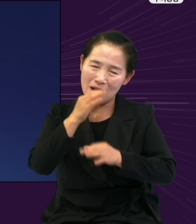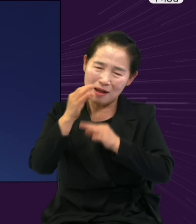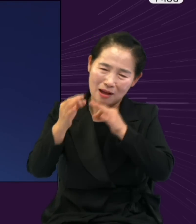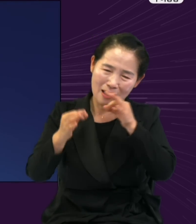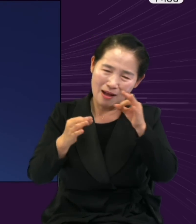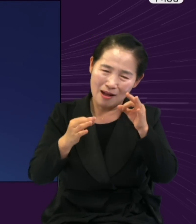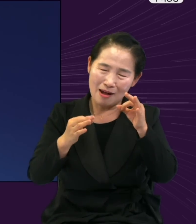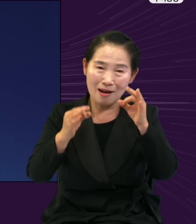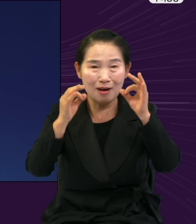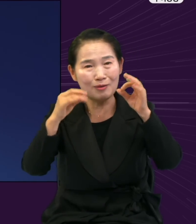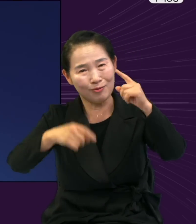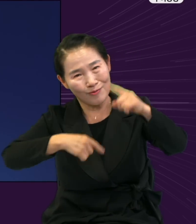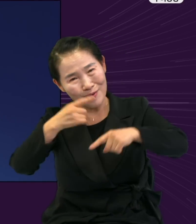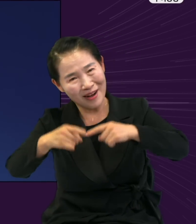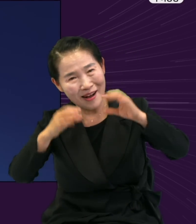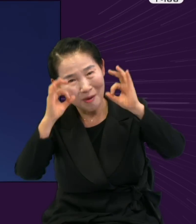계십니다.